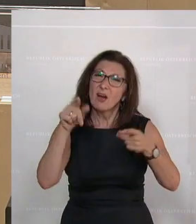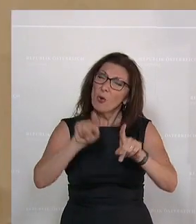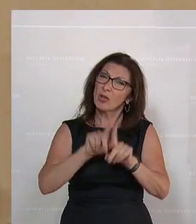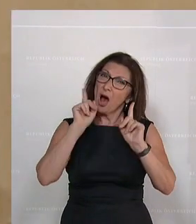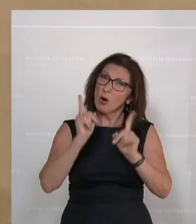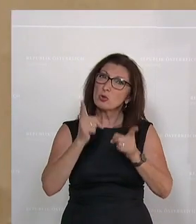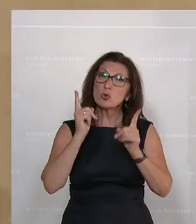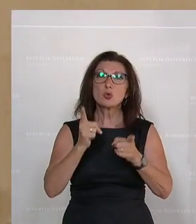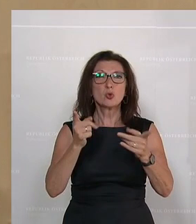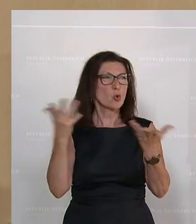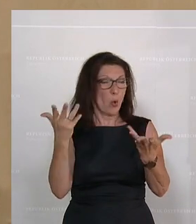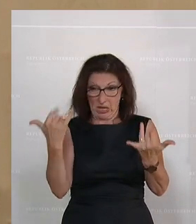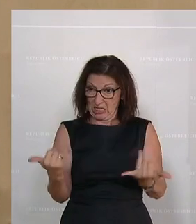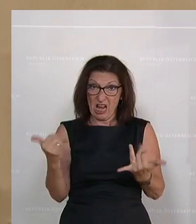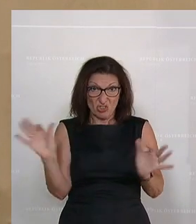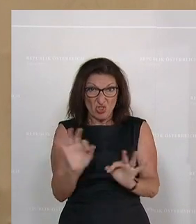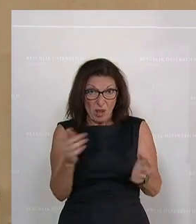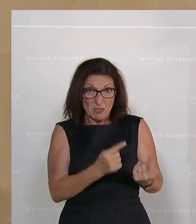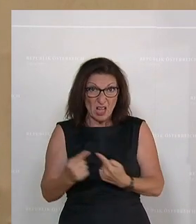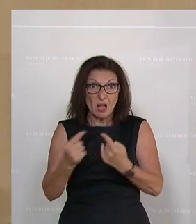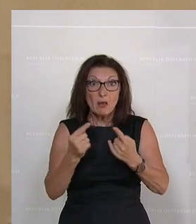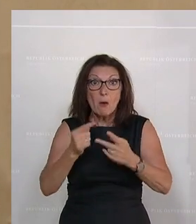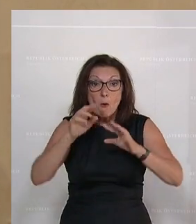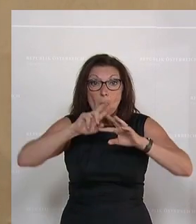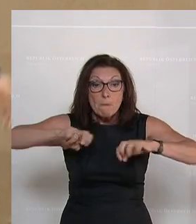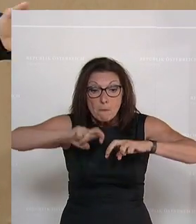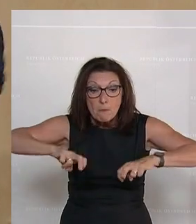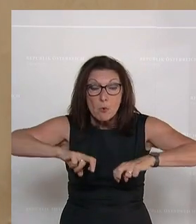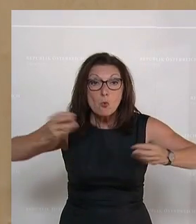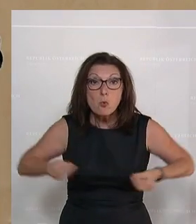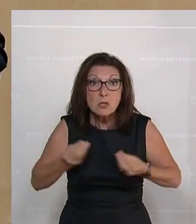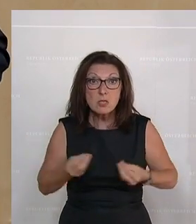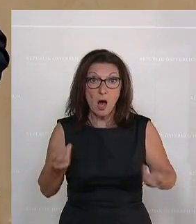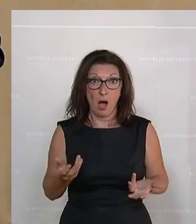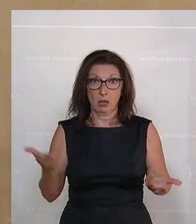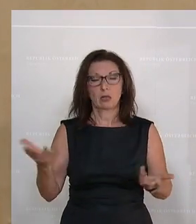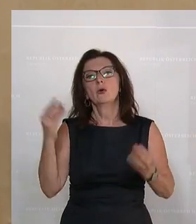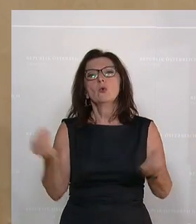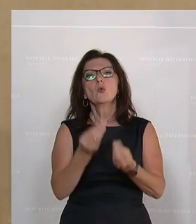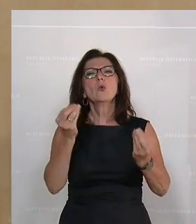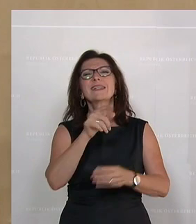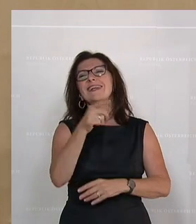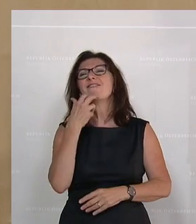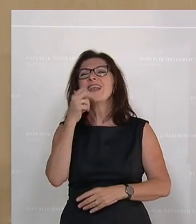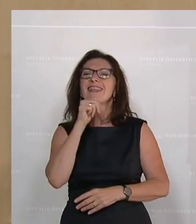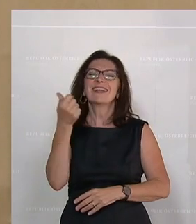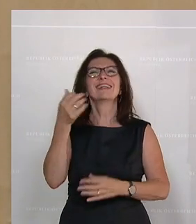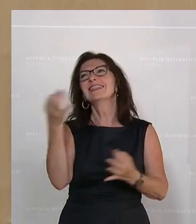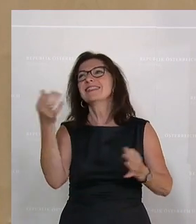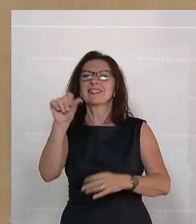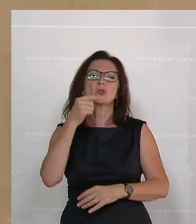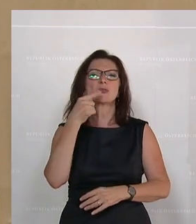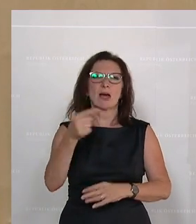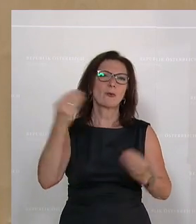ganzen schlamassels einzugehen denn sie doch angeblich beheben wollen wir über diese ursachen das weiß ich schon da reden sie nicht gerne weil sie eben alle